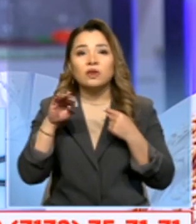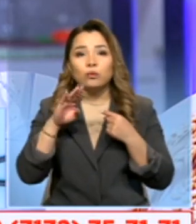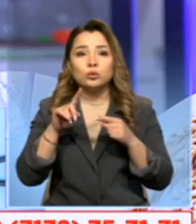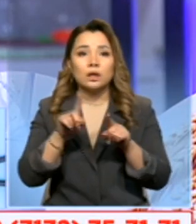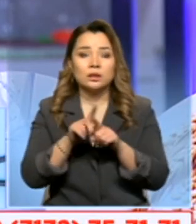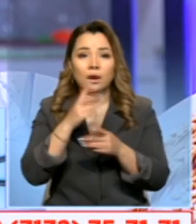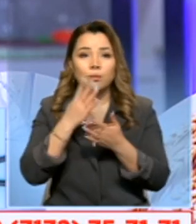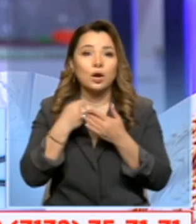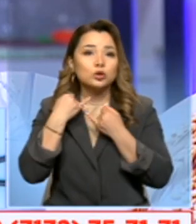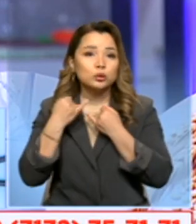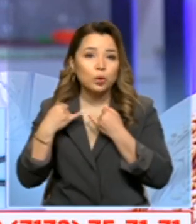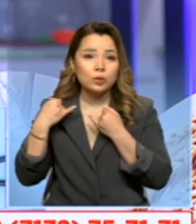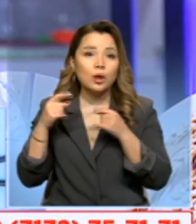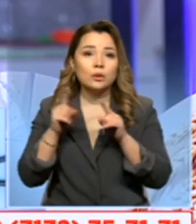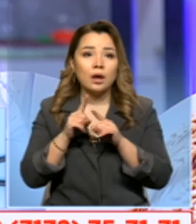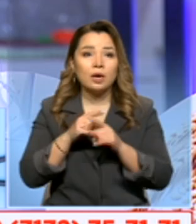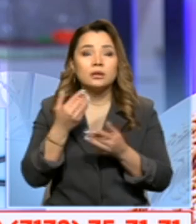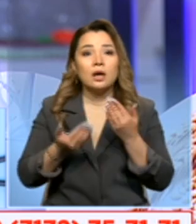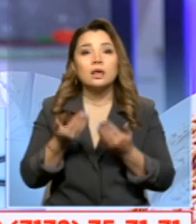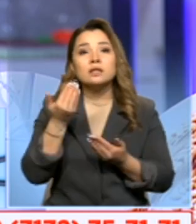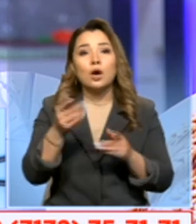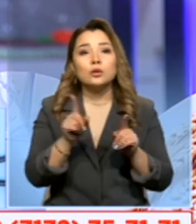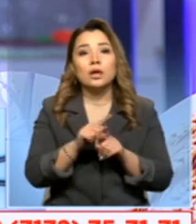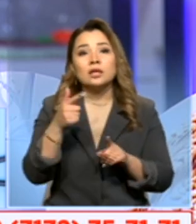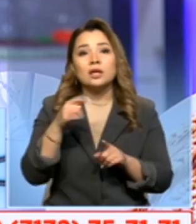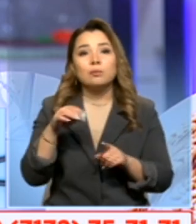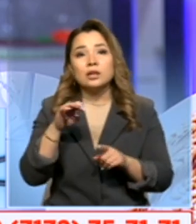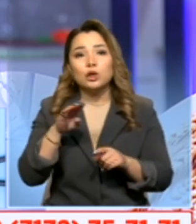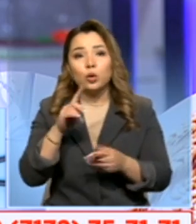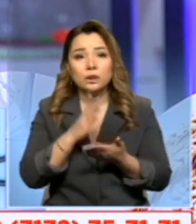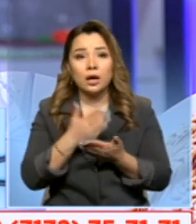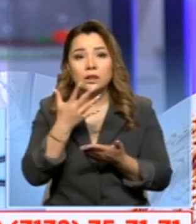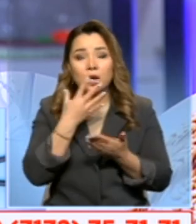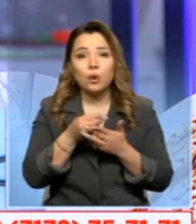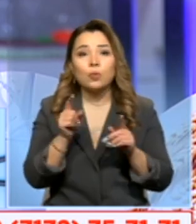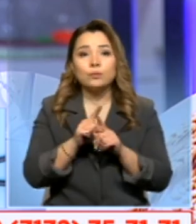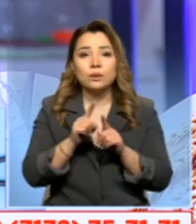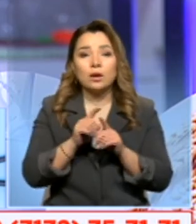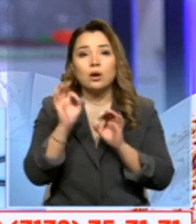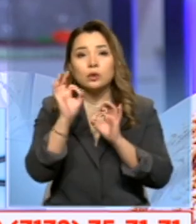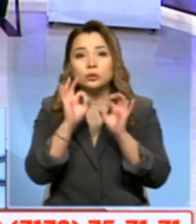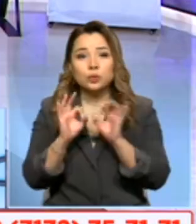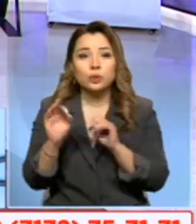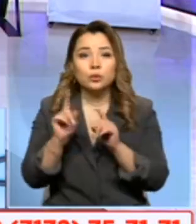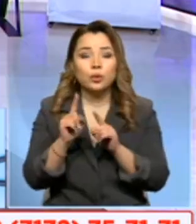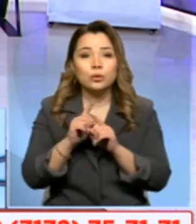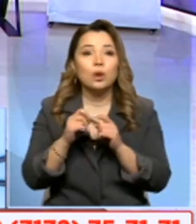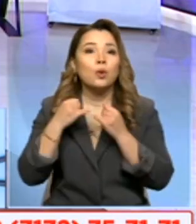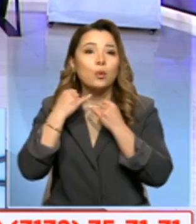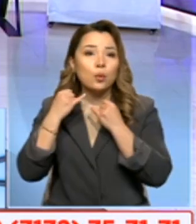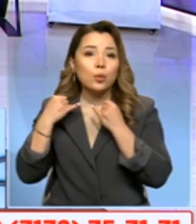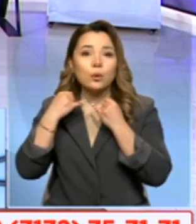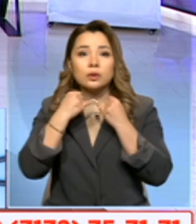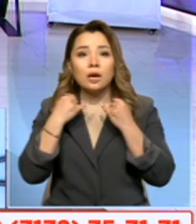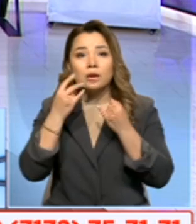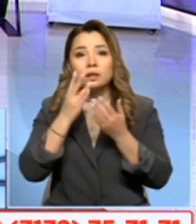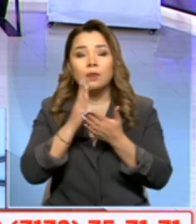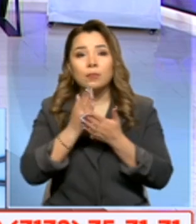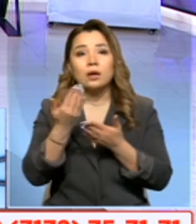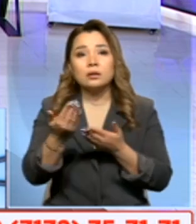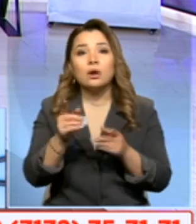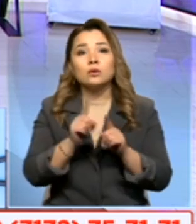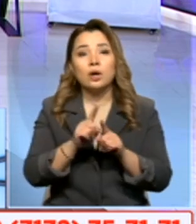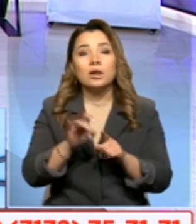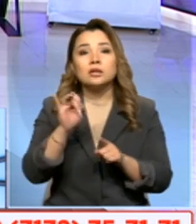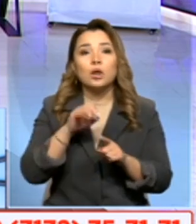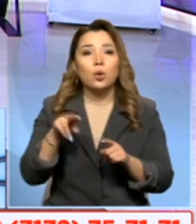аутоиммундық тироидит болса, егер сізде гипотиреоз, бірақ сізде ода түйіршіктер, узелдер пайда болатын болса, ондай кезде